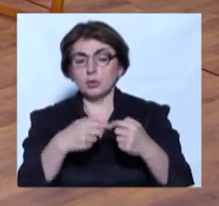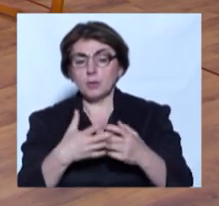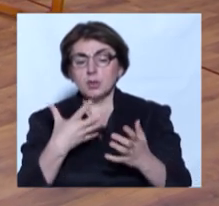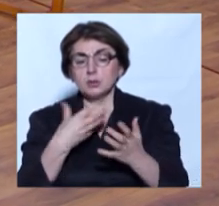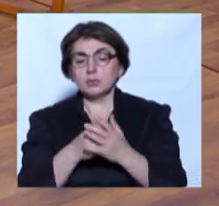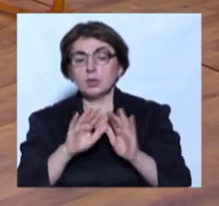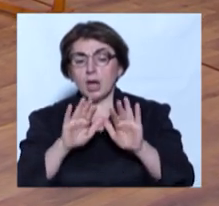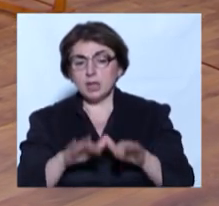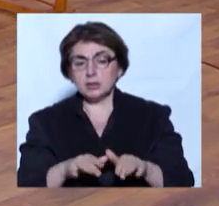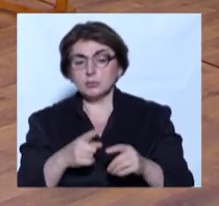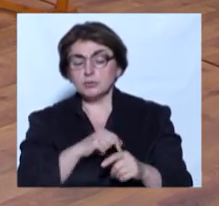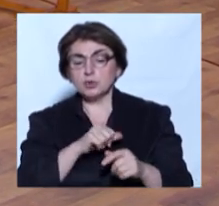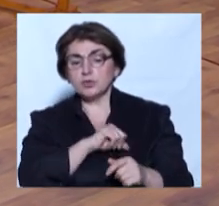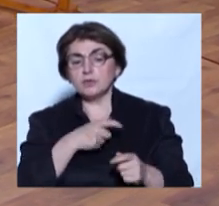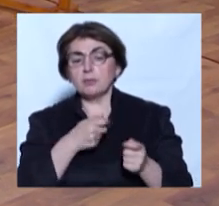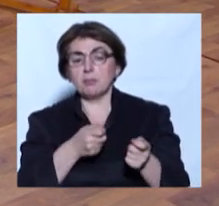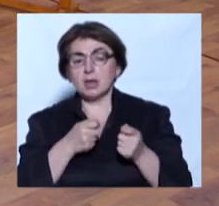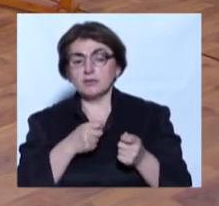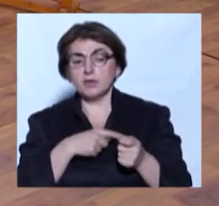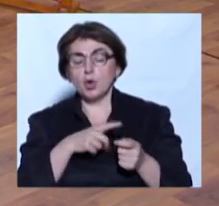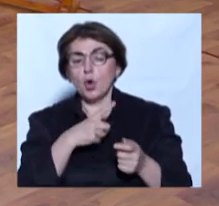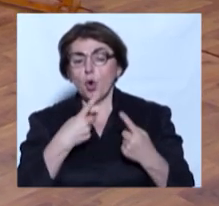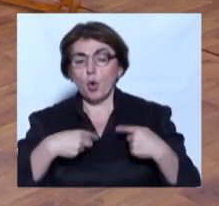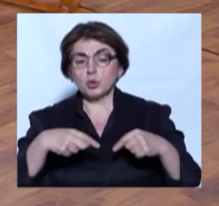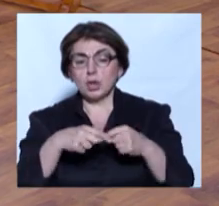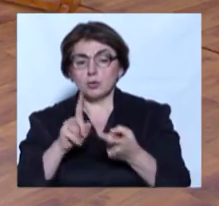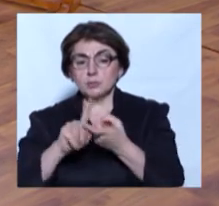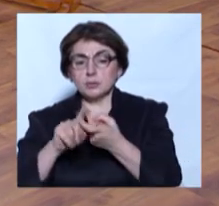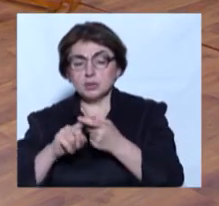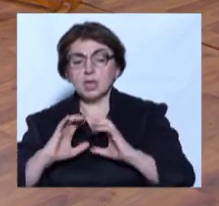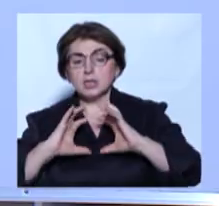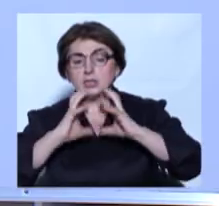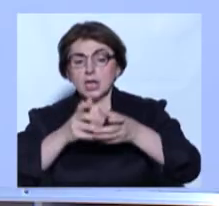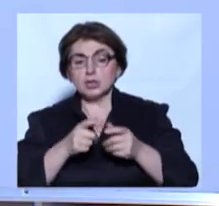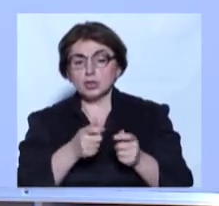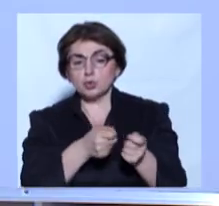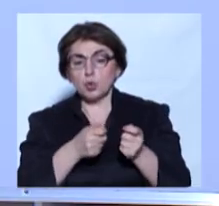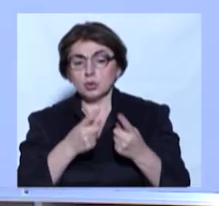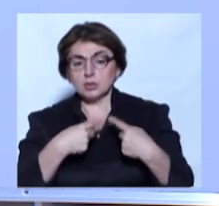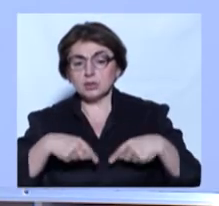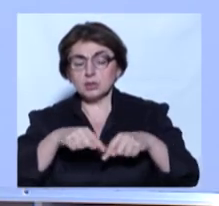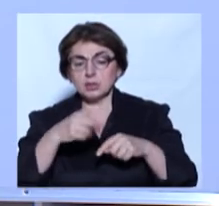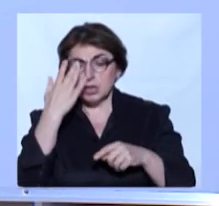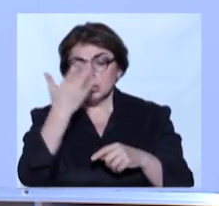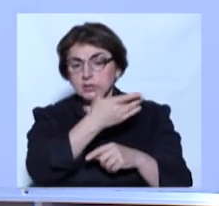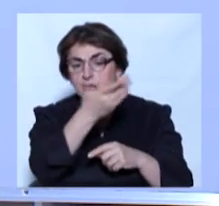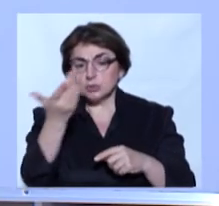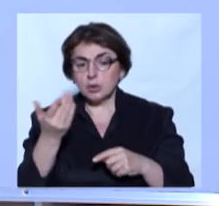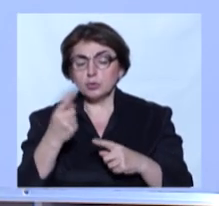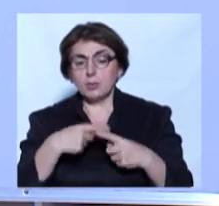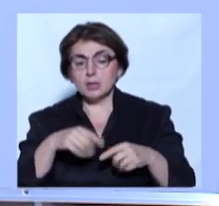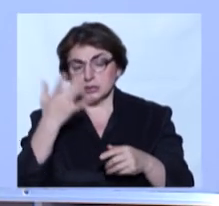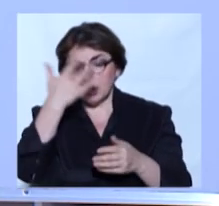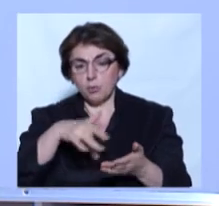თავისთავად ადგილობრივი თვითმართველი ორგანოები ემატება, საერთაშორისო ორგანიზაციები, საზოგადოება, სამოქალაქო საზოგადოება, რომლის